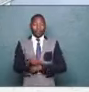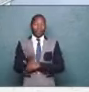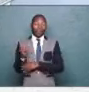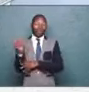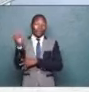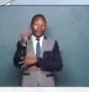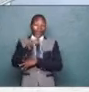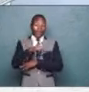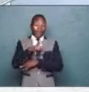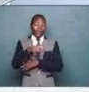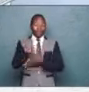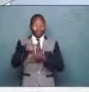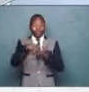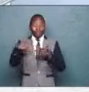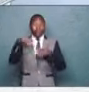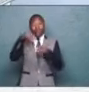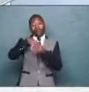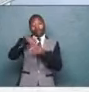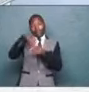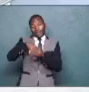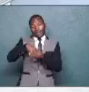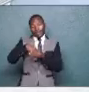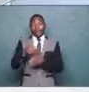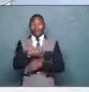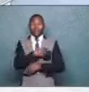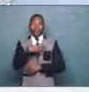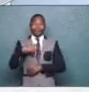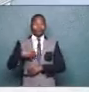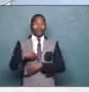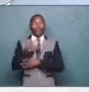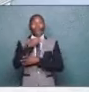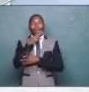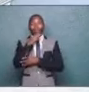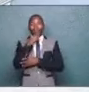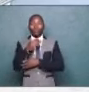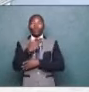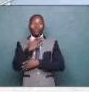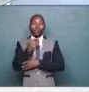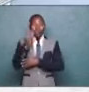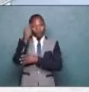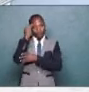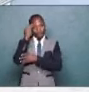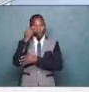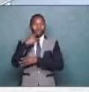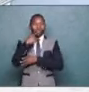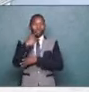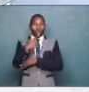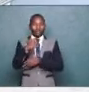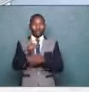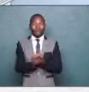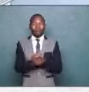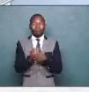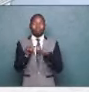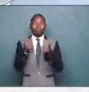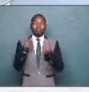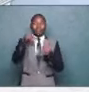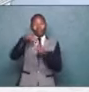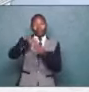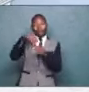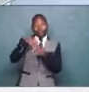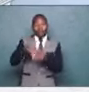Masiku akalembera wa voti. Amayi ndi abambo, ndifuna ndikudziwitseni kuti pokonzekera